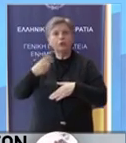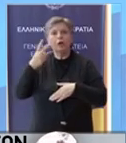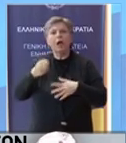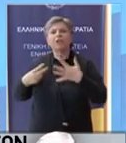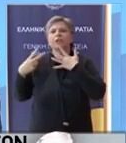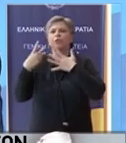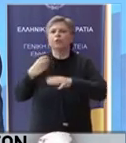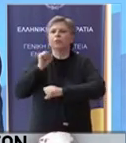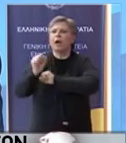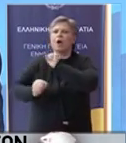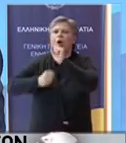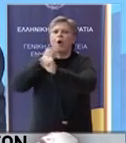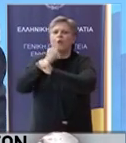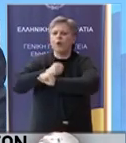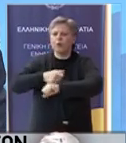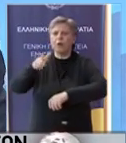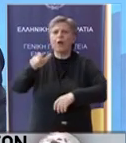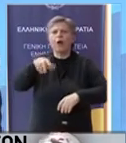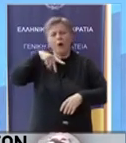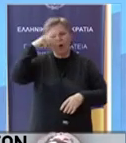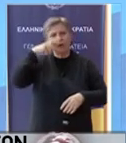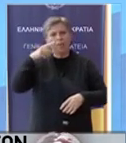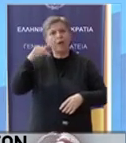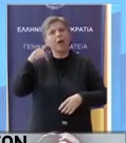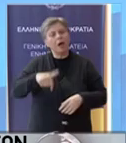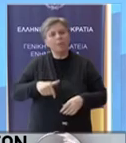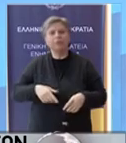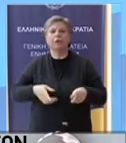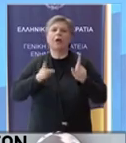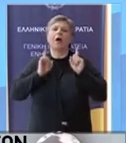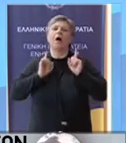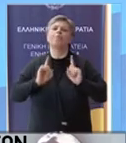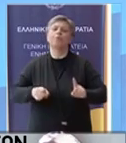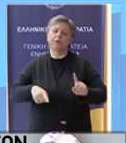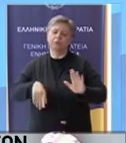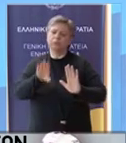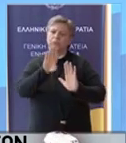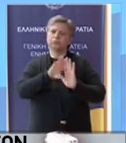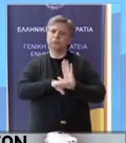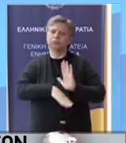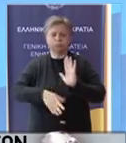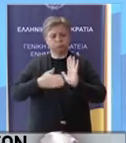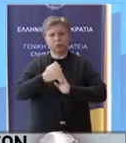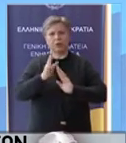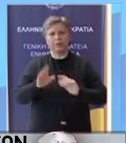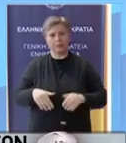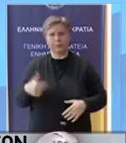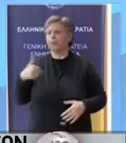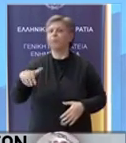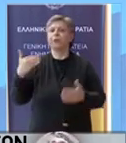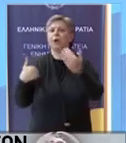των συμφερόντων της διαπλοκής. Σας ευχαριστώ πολύ. Μπορούμε τώρα να περάσουμε στο σκέλος των ερωτήσεων.